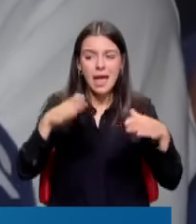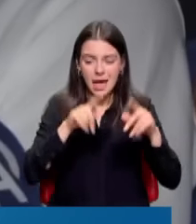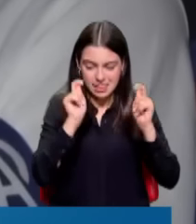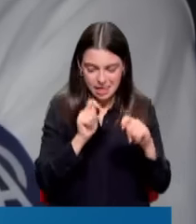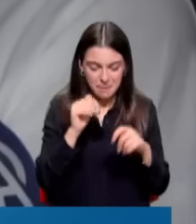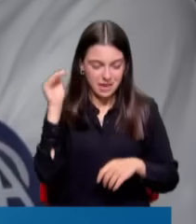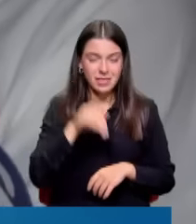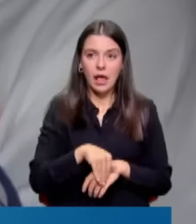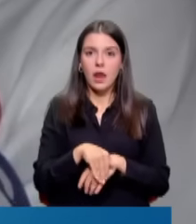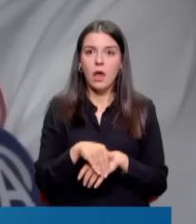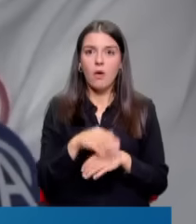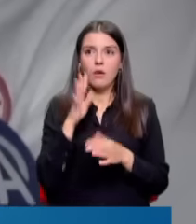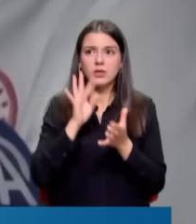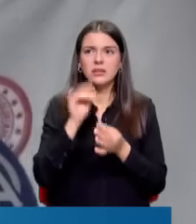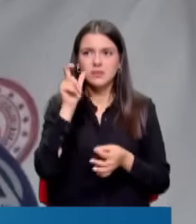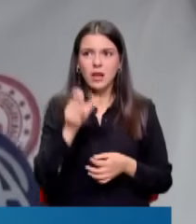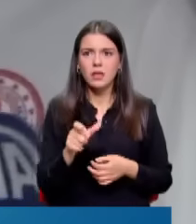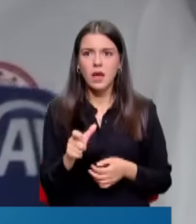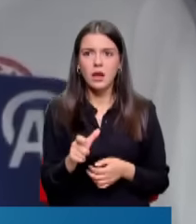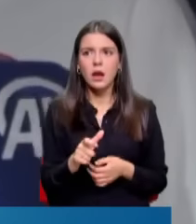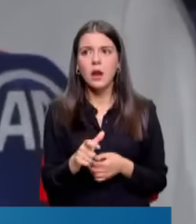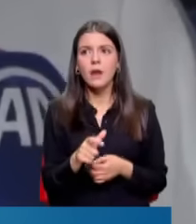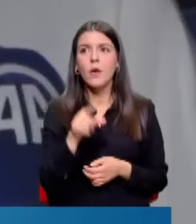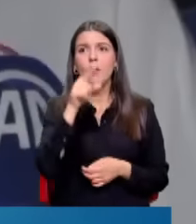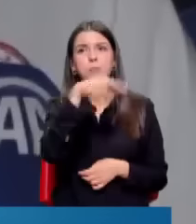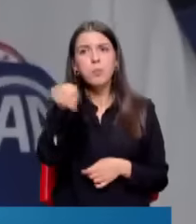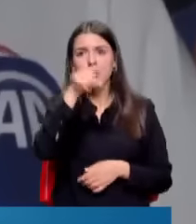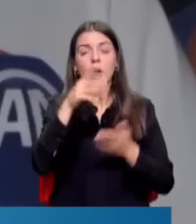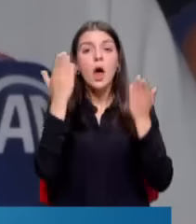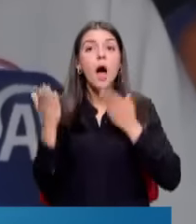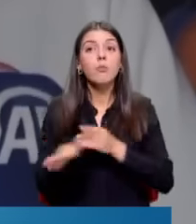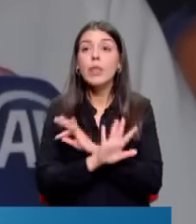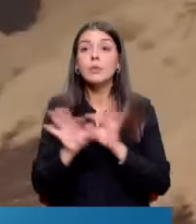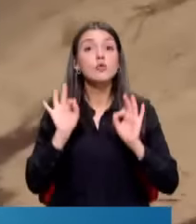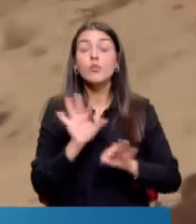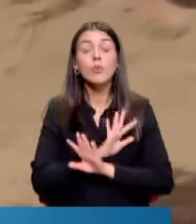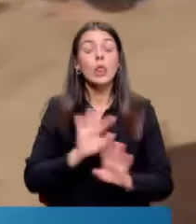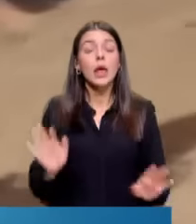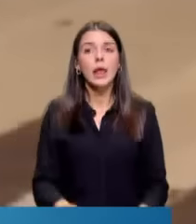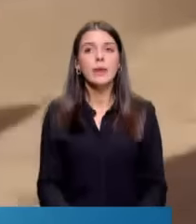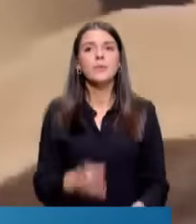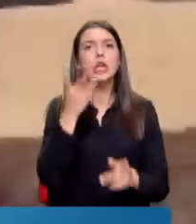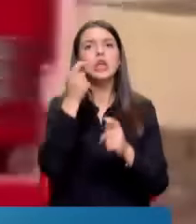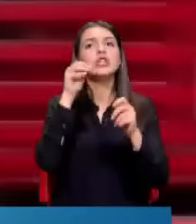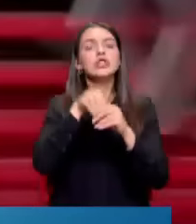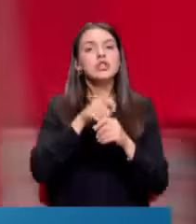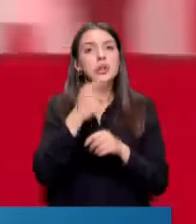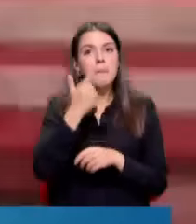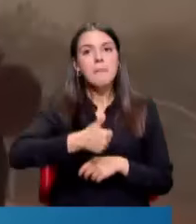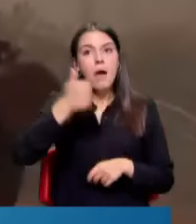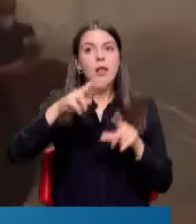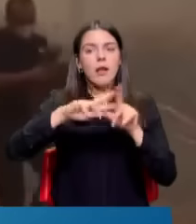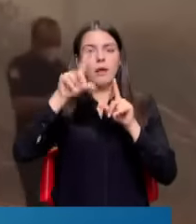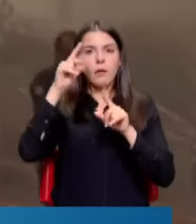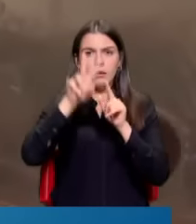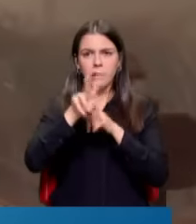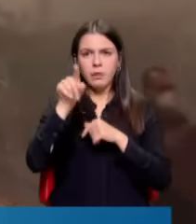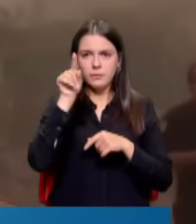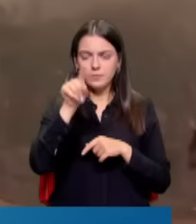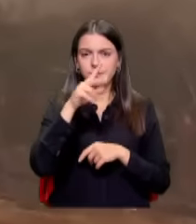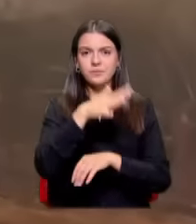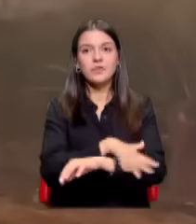ilgili başımıza gelen bir imtihan oldu. Bunları kabul etmemiz mümkün değil. İçişleri Bakanı Ali Yerlikaya, valiliklere ilk